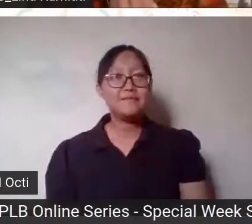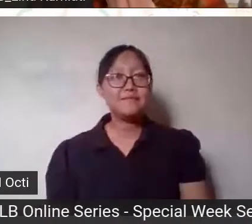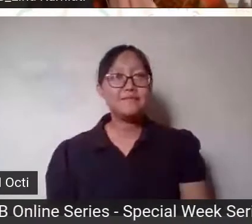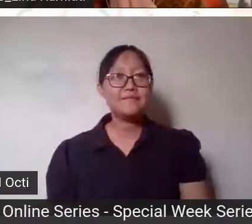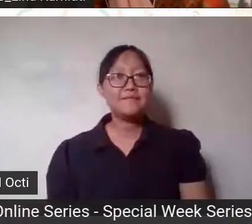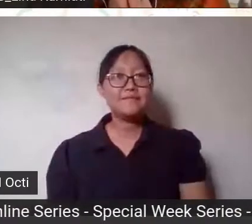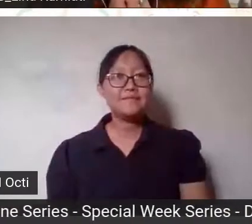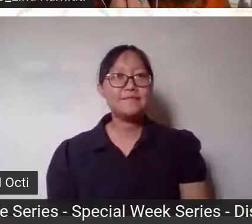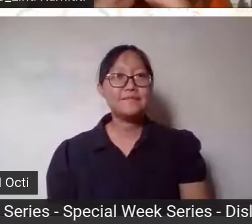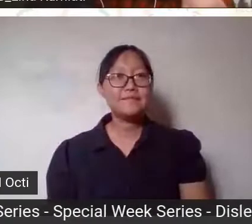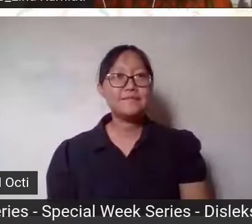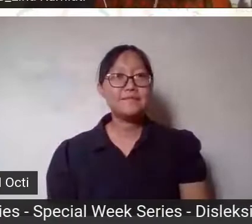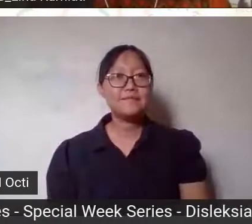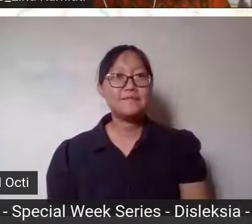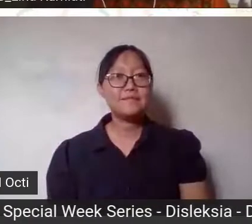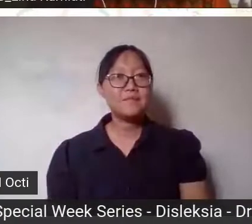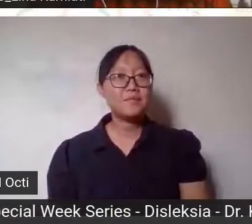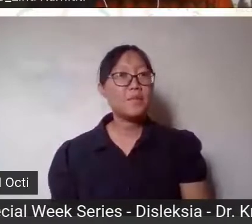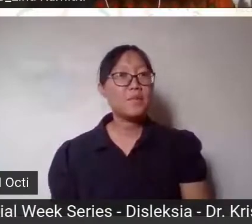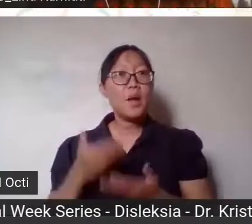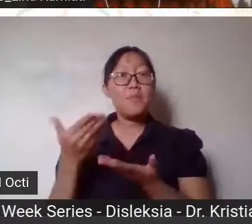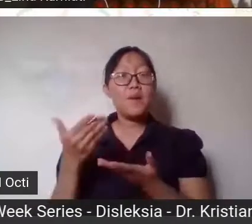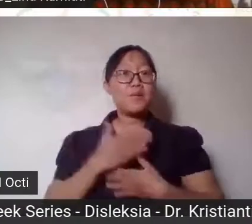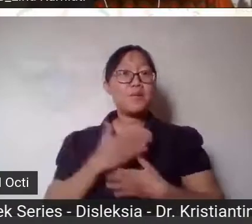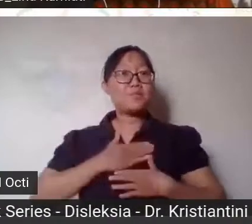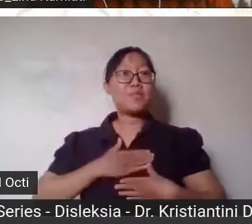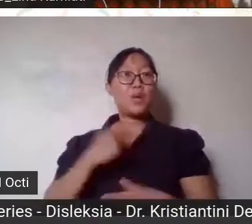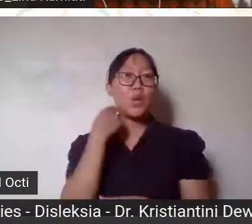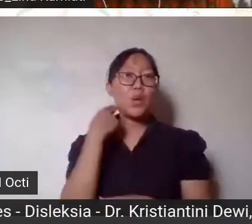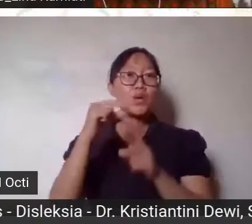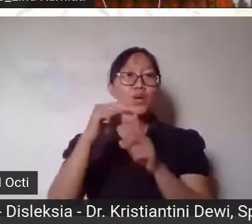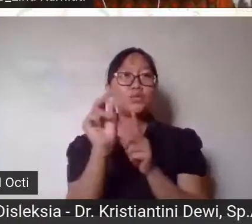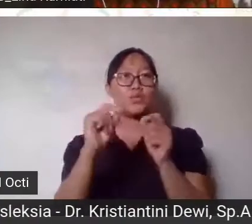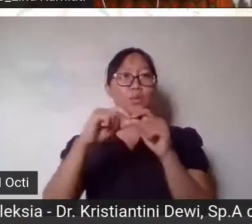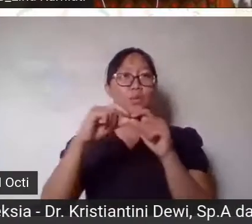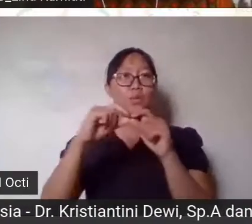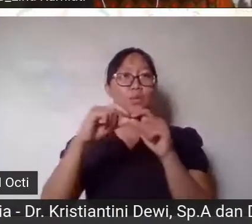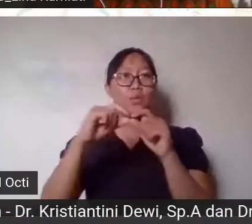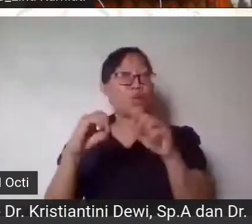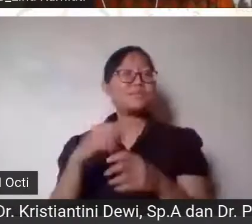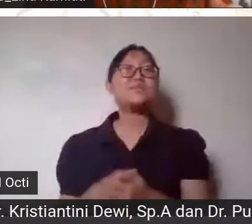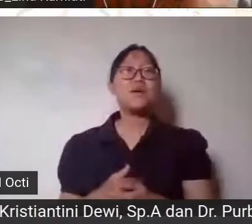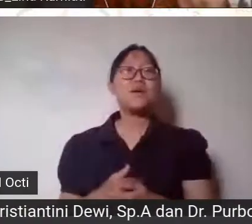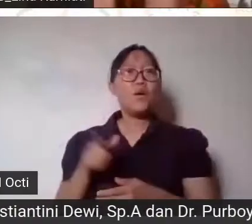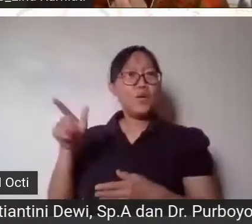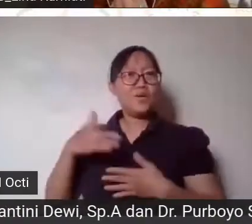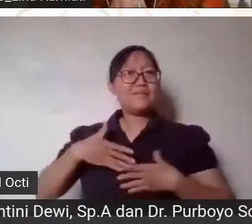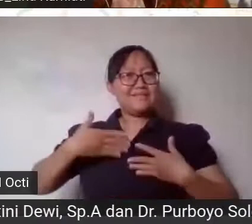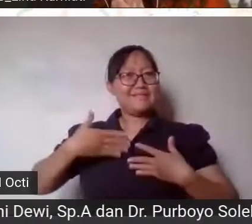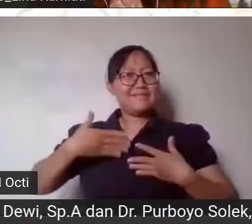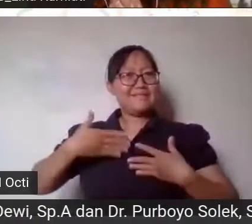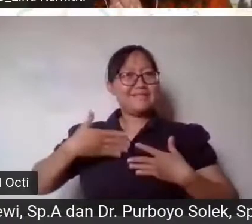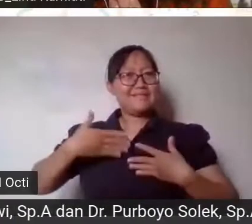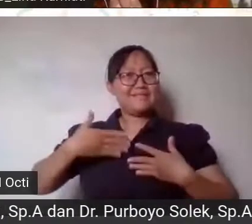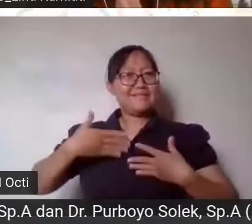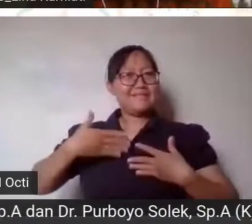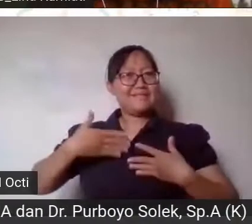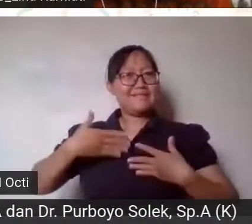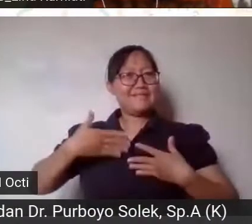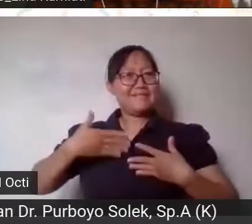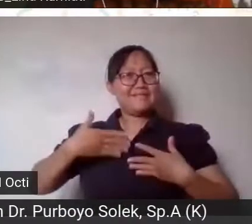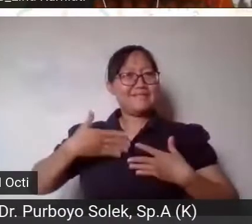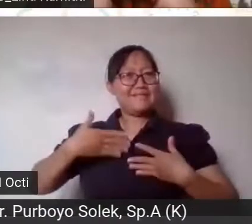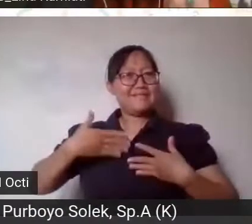sekali, alhamdulillah. Dokter Tian, bagaimana perasaannya pada pagi hari ini? Alhamdulillah semangat sekali Semangat. kalau yang pada mau belajar